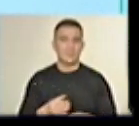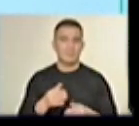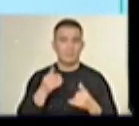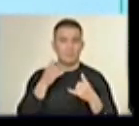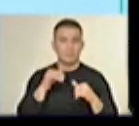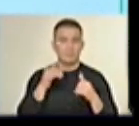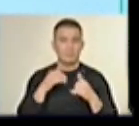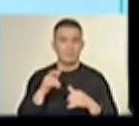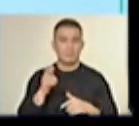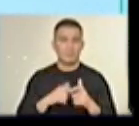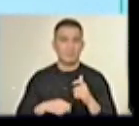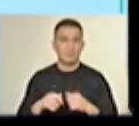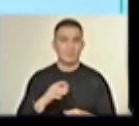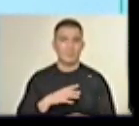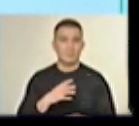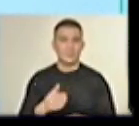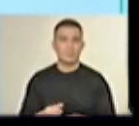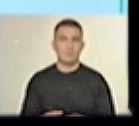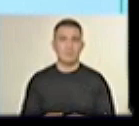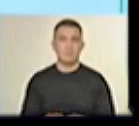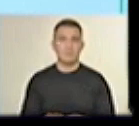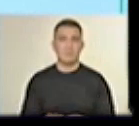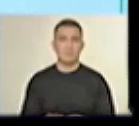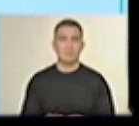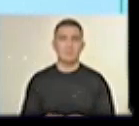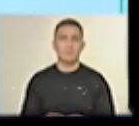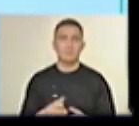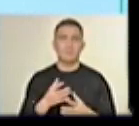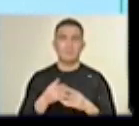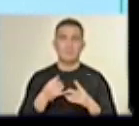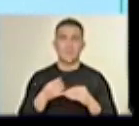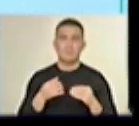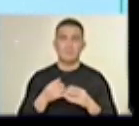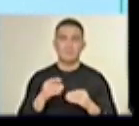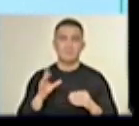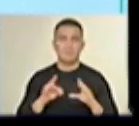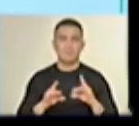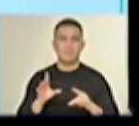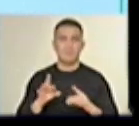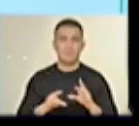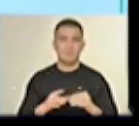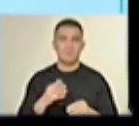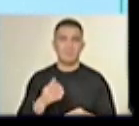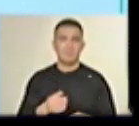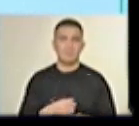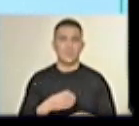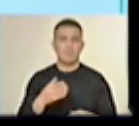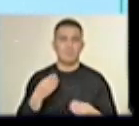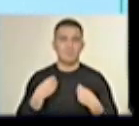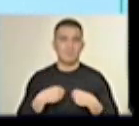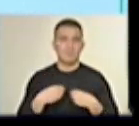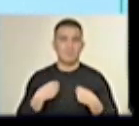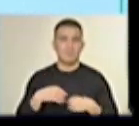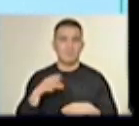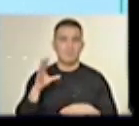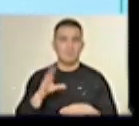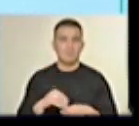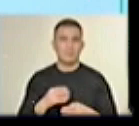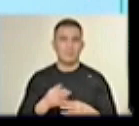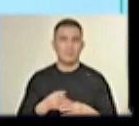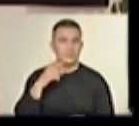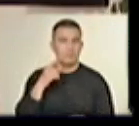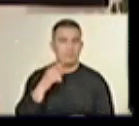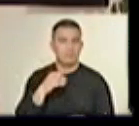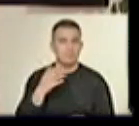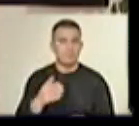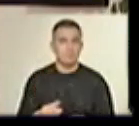«Сыгир соғмак», «Болото», «Боткок», «Картуз», «Бошкием», «Колодец»,